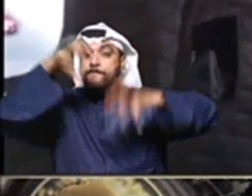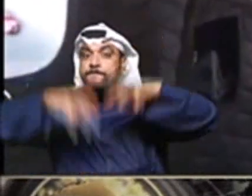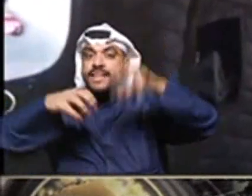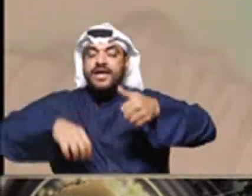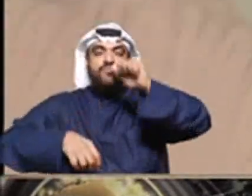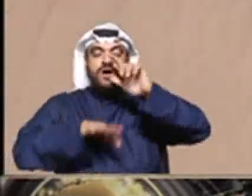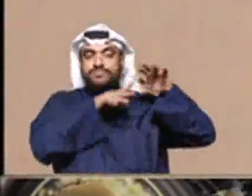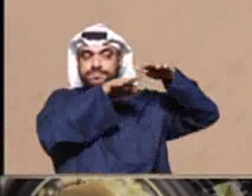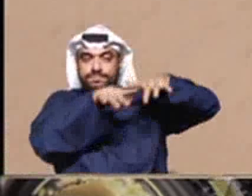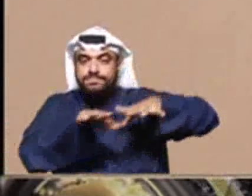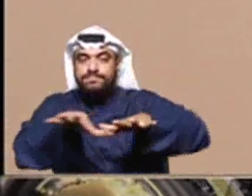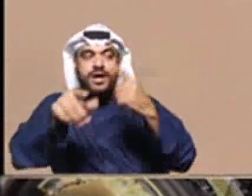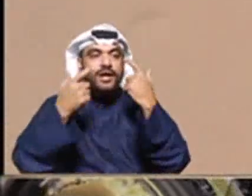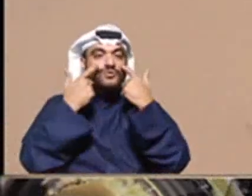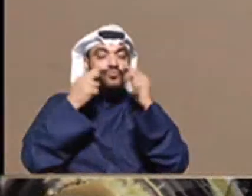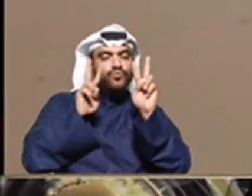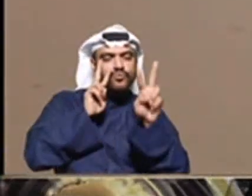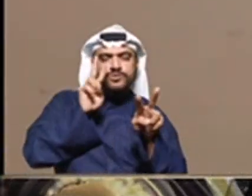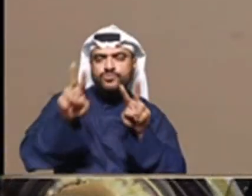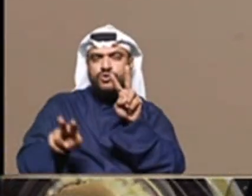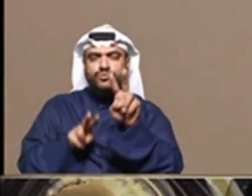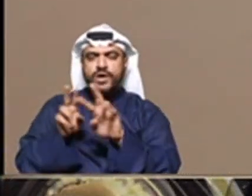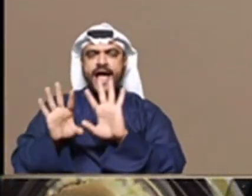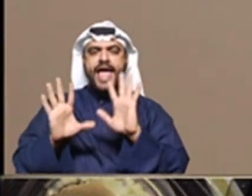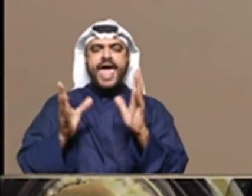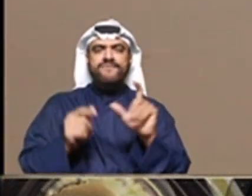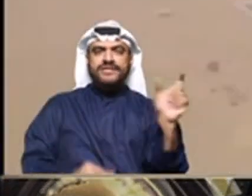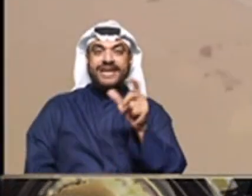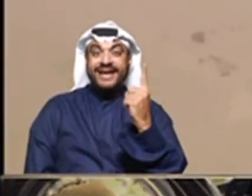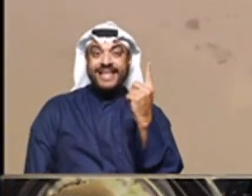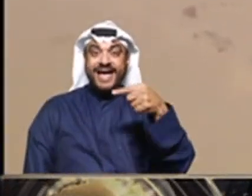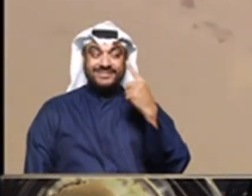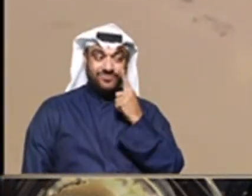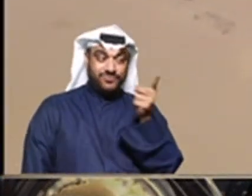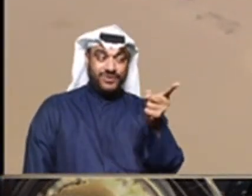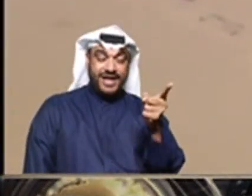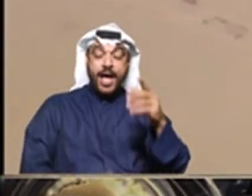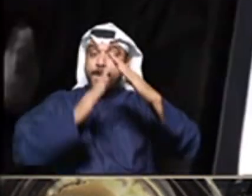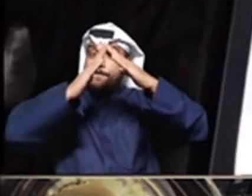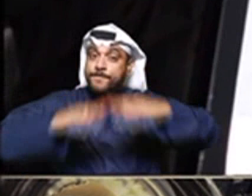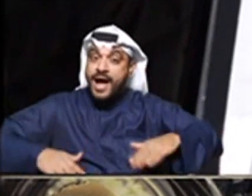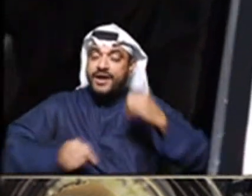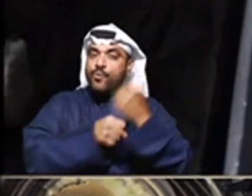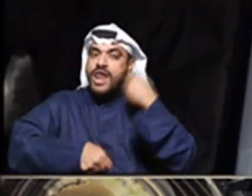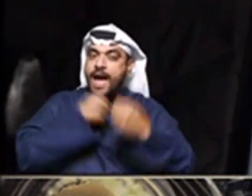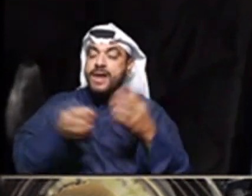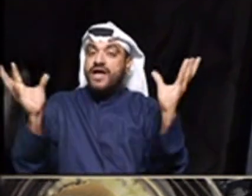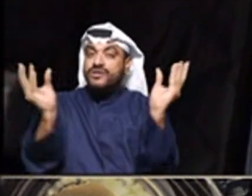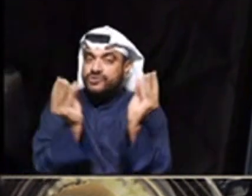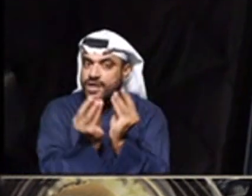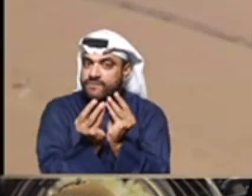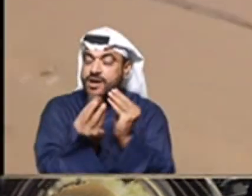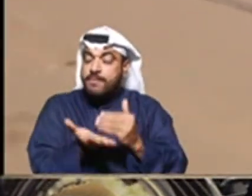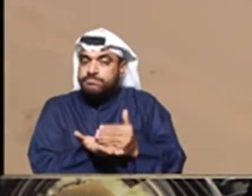والسيول التي اجتاحت البلاد في نوفمبر الماضي، بالإضافة إلى متابعة الأحوال البرية والعمل على الحد من